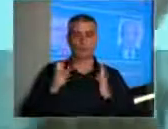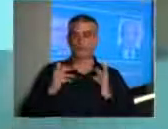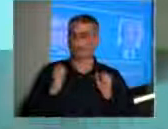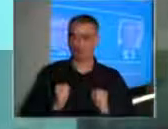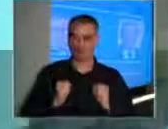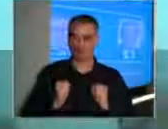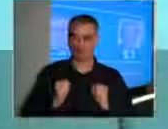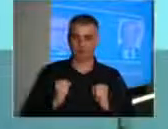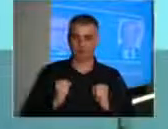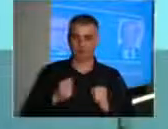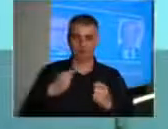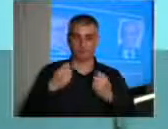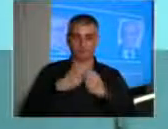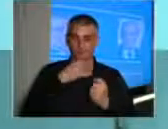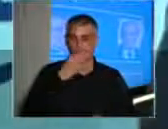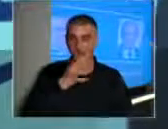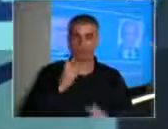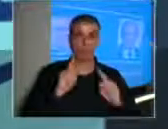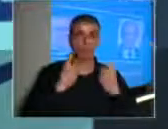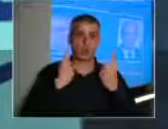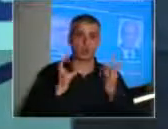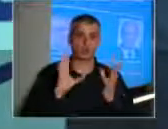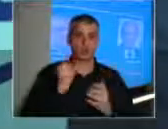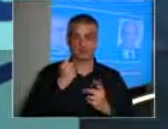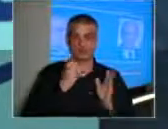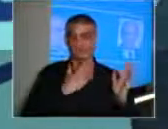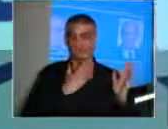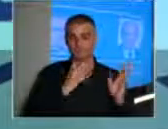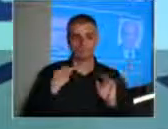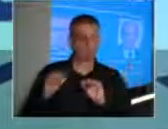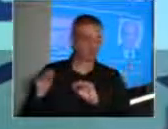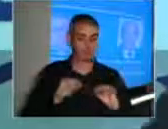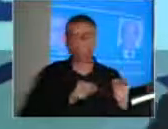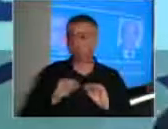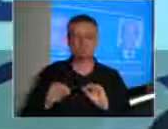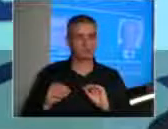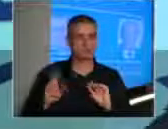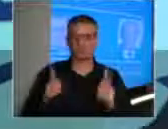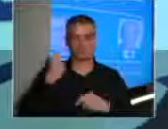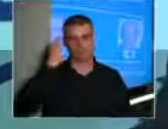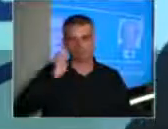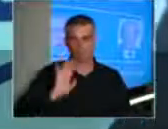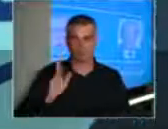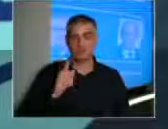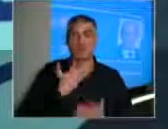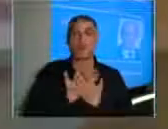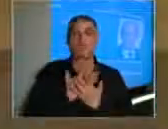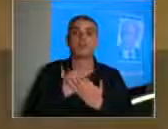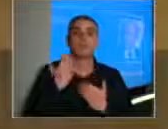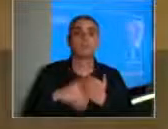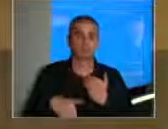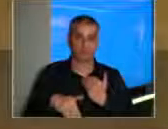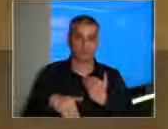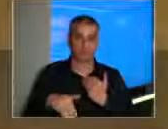בטוח. לגבי השאלה, מה קורה אם זזים מנדטים מכאן לכאן, אנחנו לא ממש יכולים לדעת, אבל העובדה, בסופו של